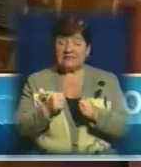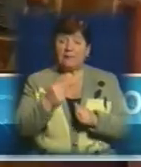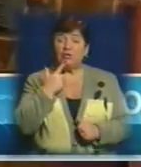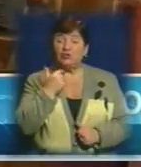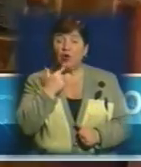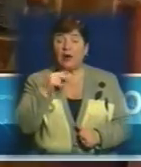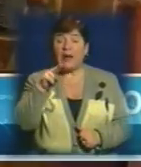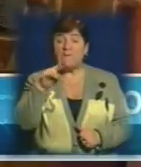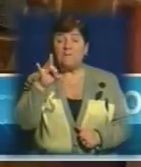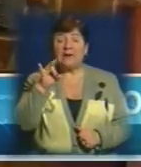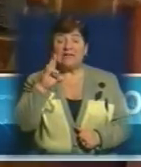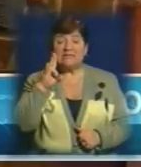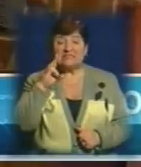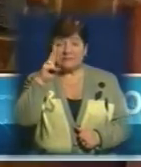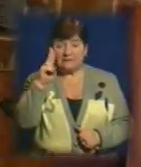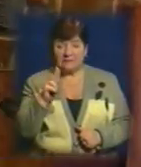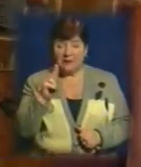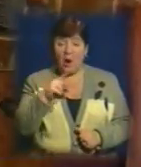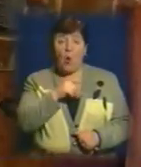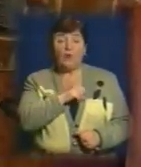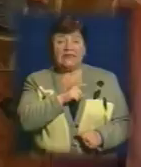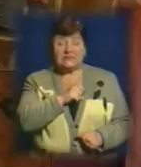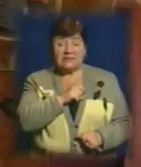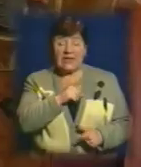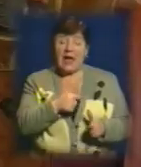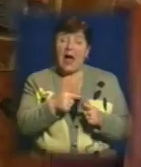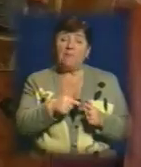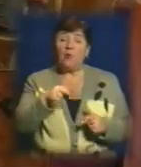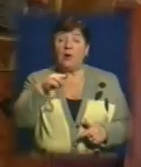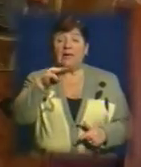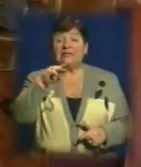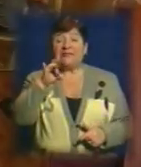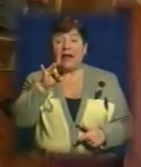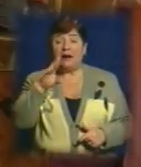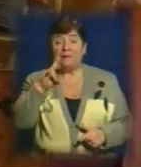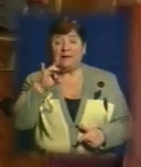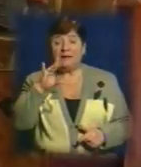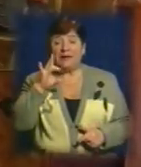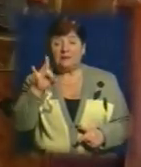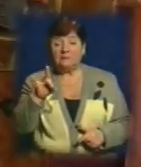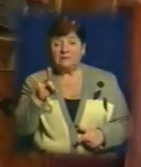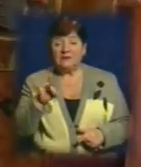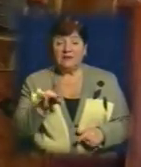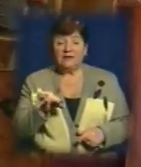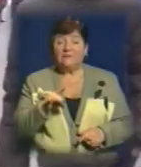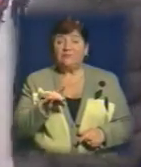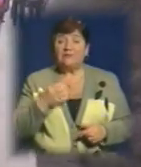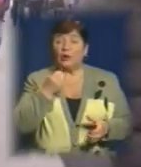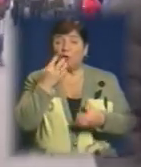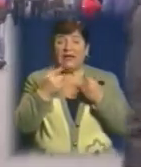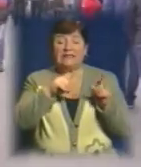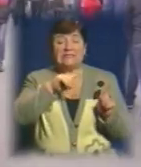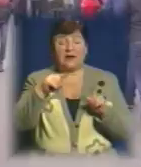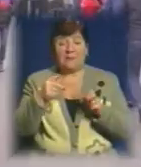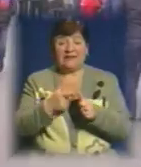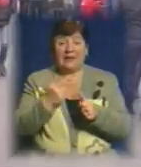чорний принц, сорт винограда, одеський чорний, або трамінер розовий мускатний. Вино називається «Троянд Закарпаття».